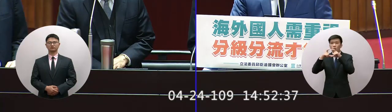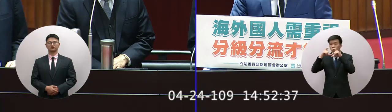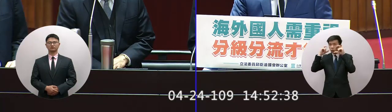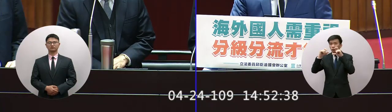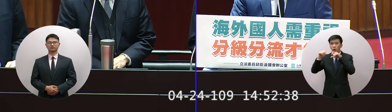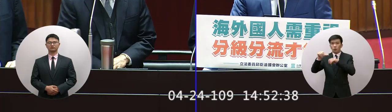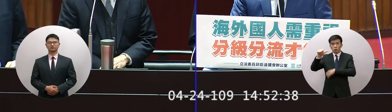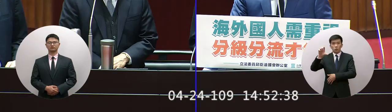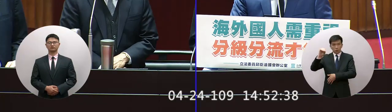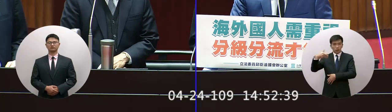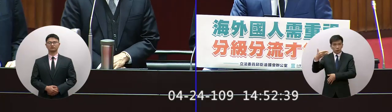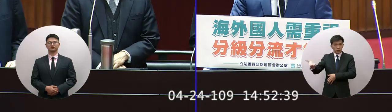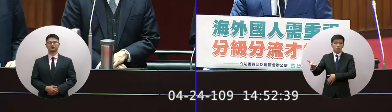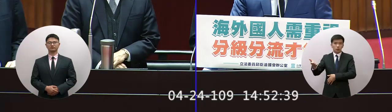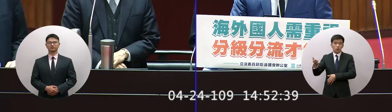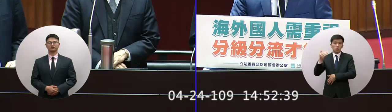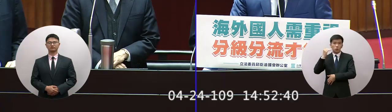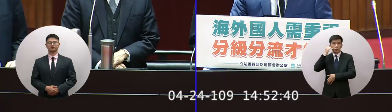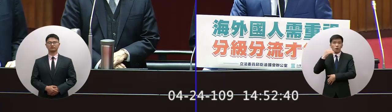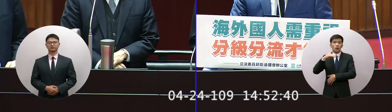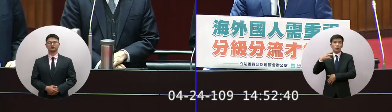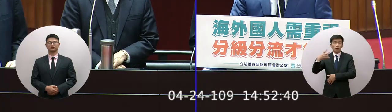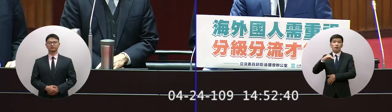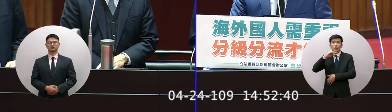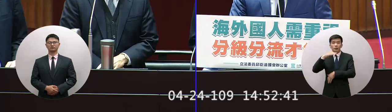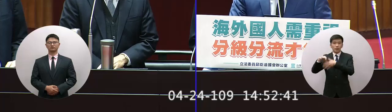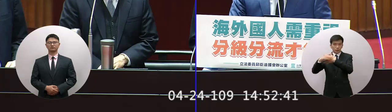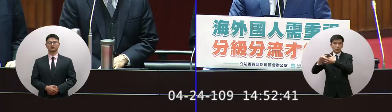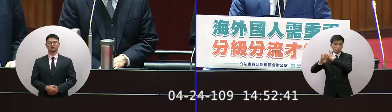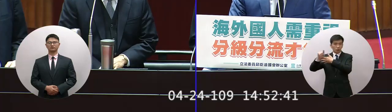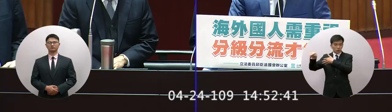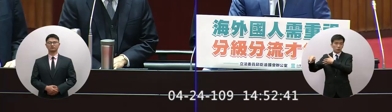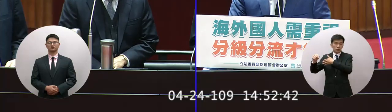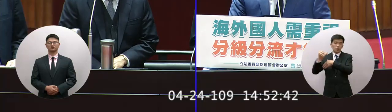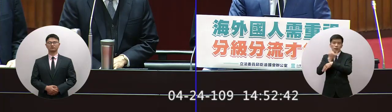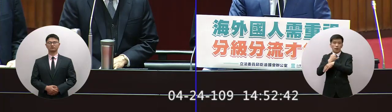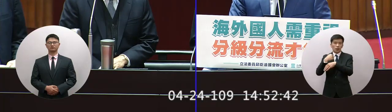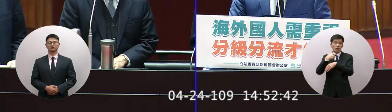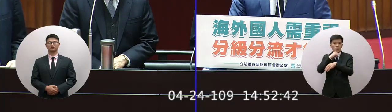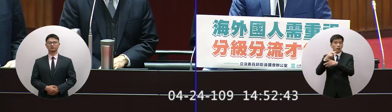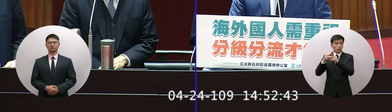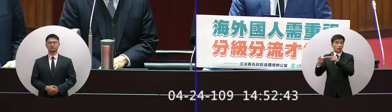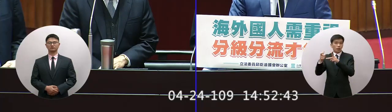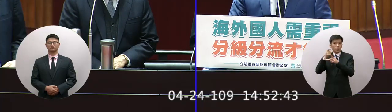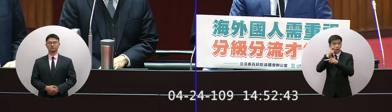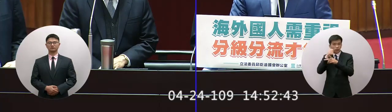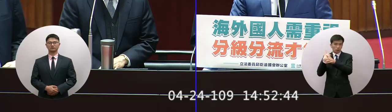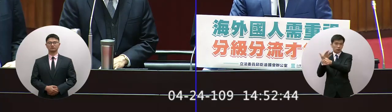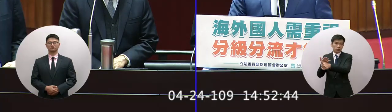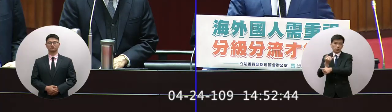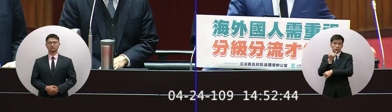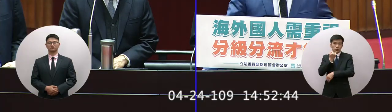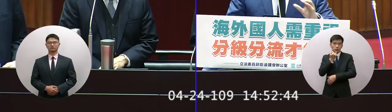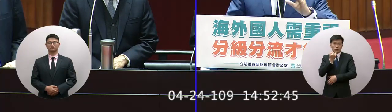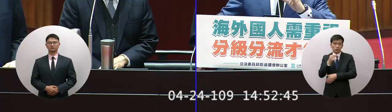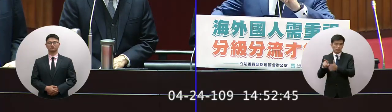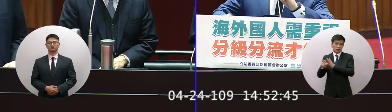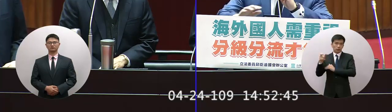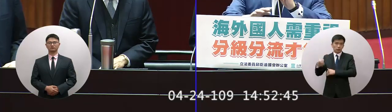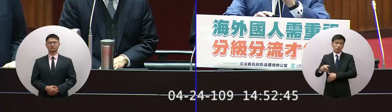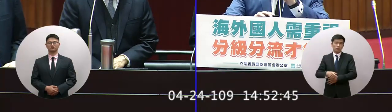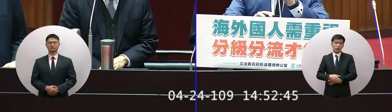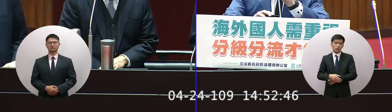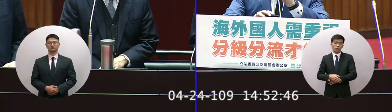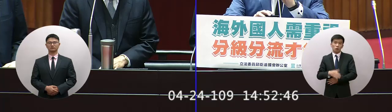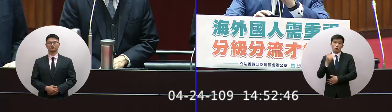的这些海外的侨民，让他们实名制的让他们购买，然后直接出口。那其他的是